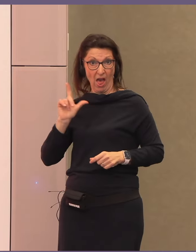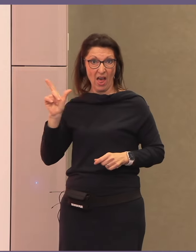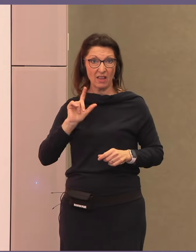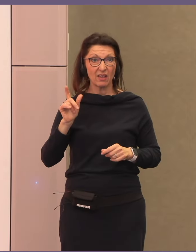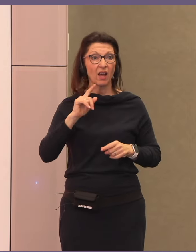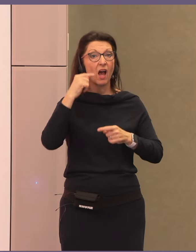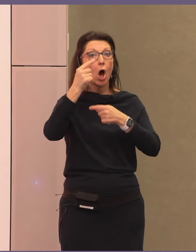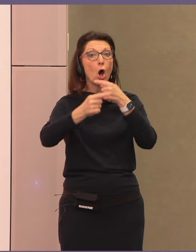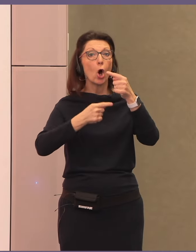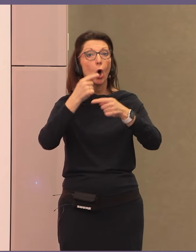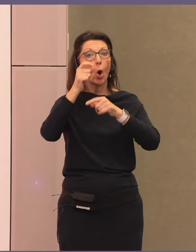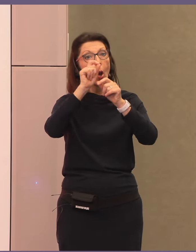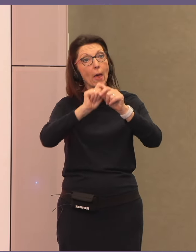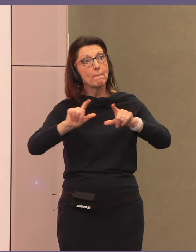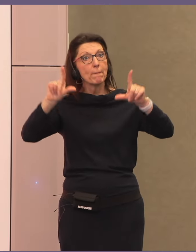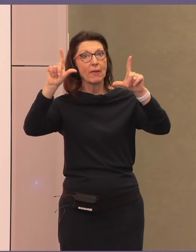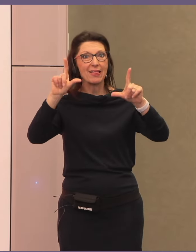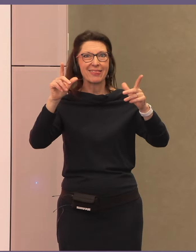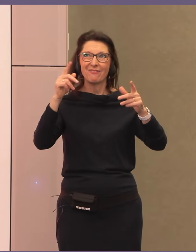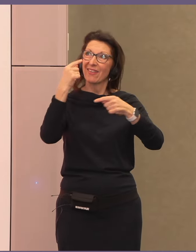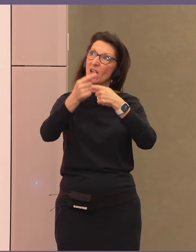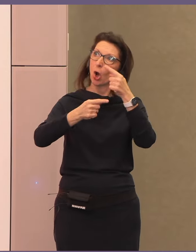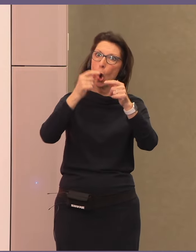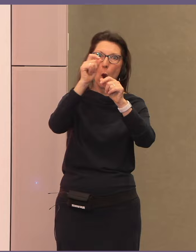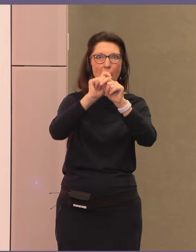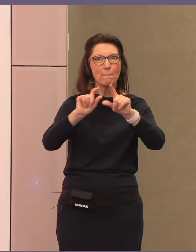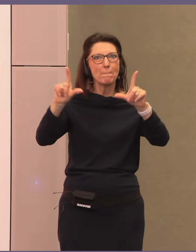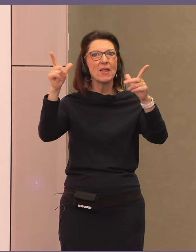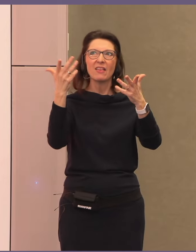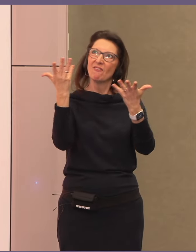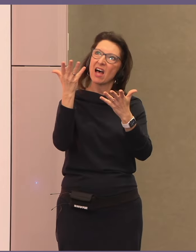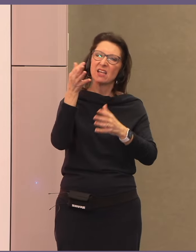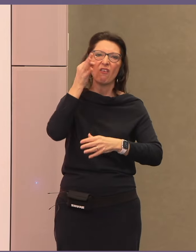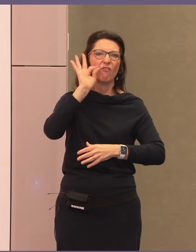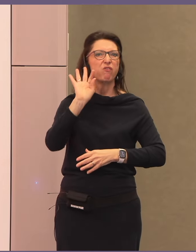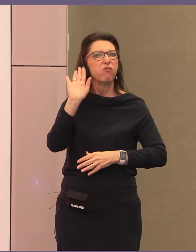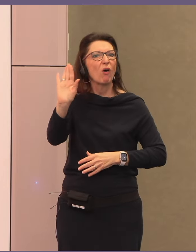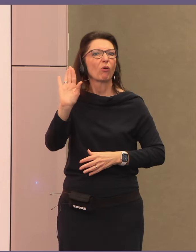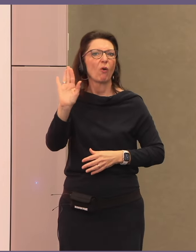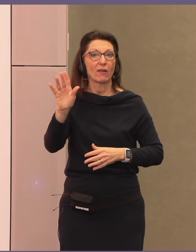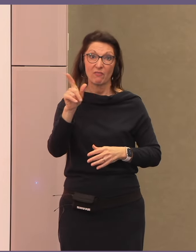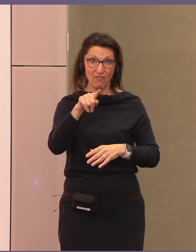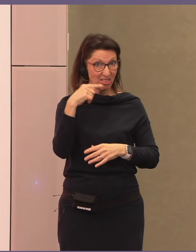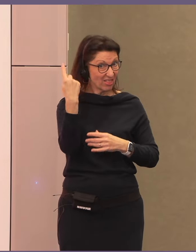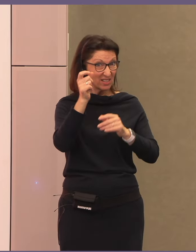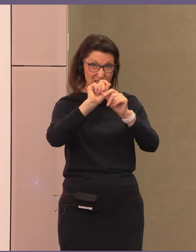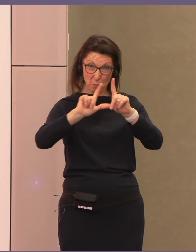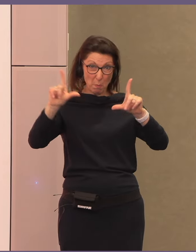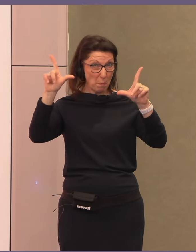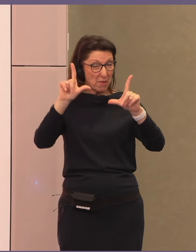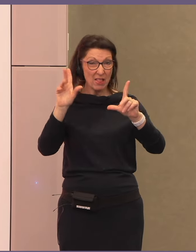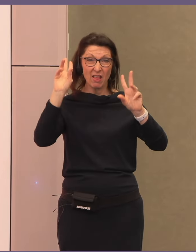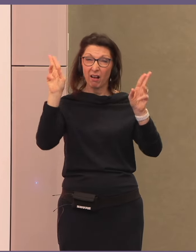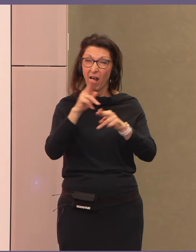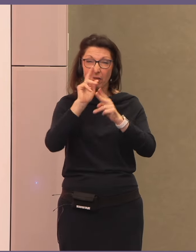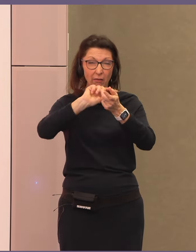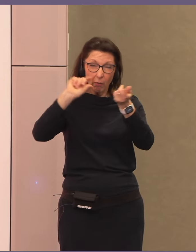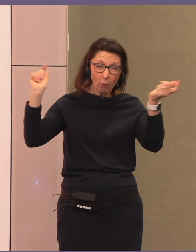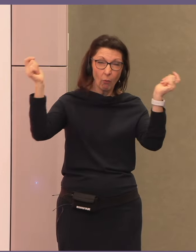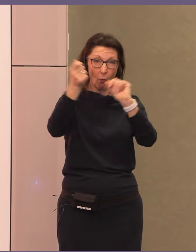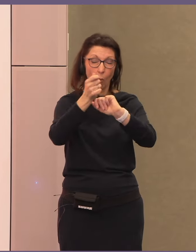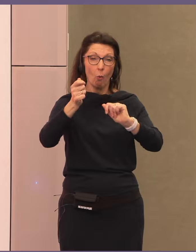Rollenbild anzufangen. Solange wir dieses Rollenbild nicht aufbrechen können, solange wird es total politisch schwer werden, auch die